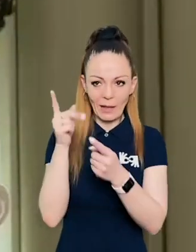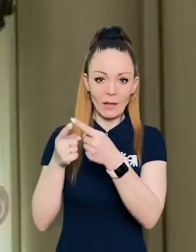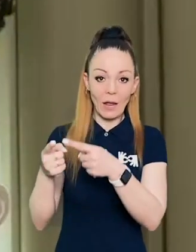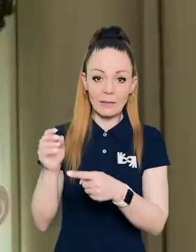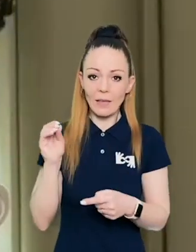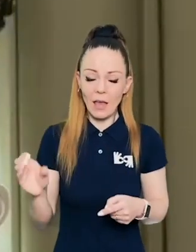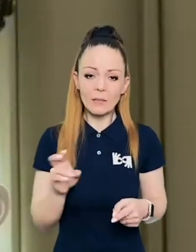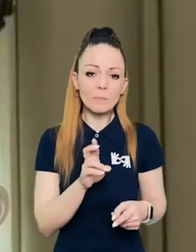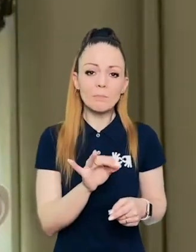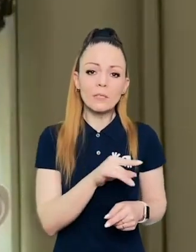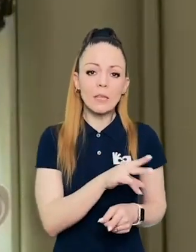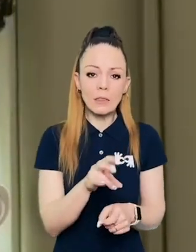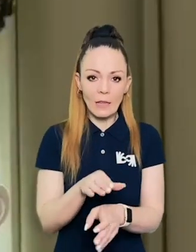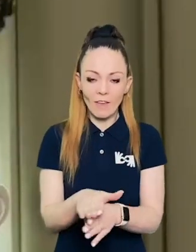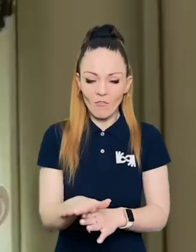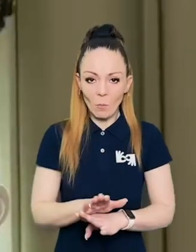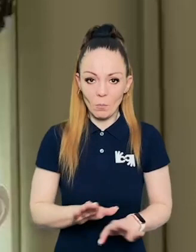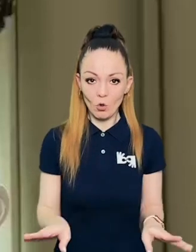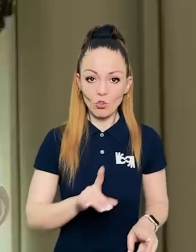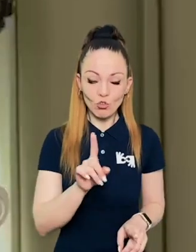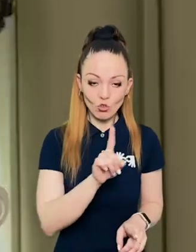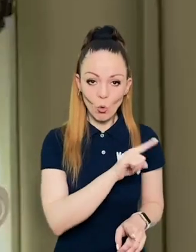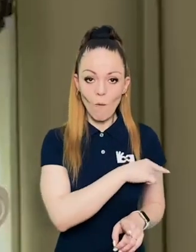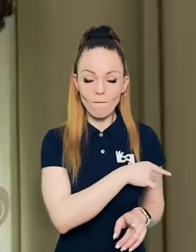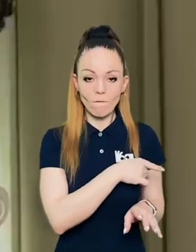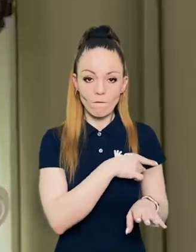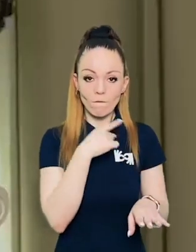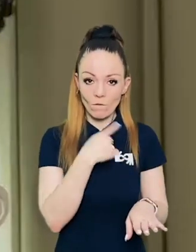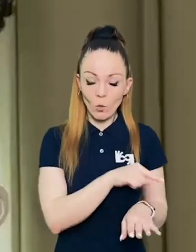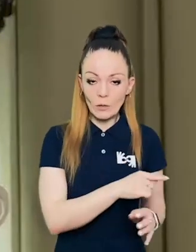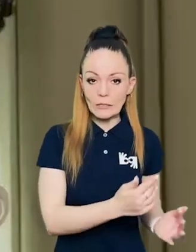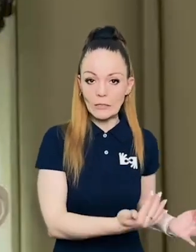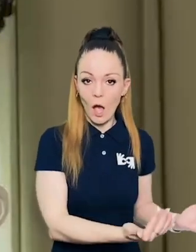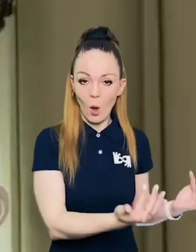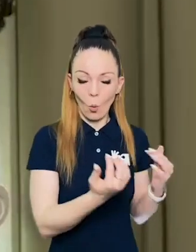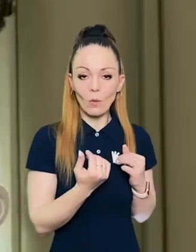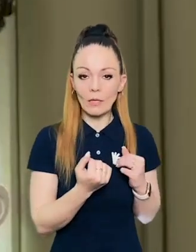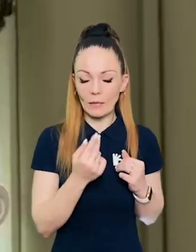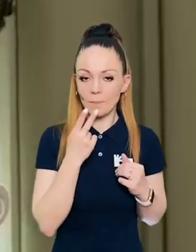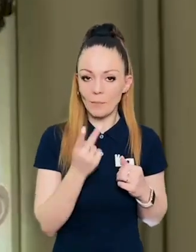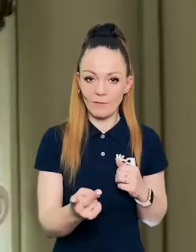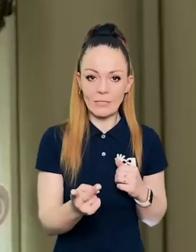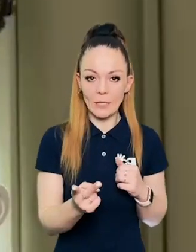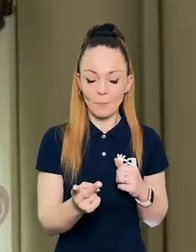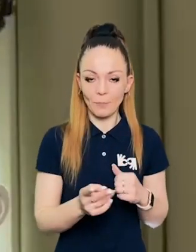жодна країна Європи не впоралася. А те, що вони заходили,